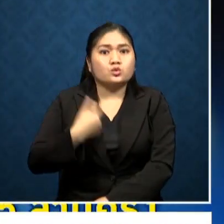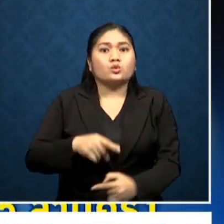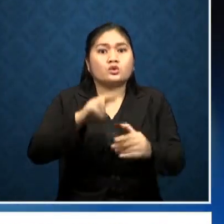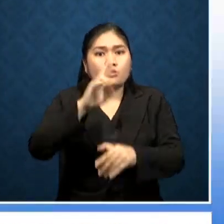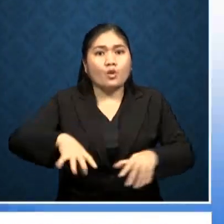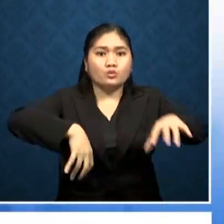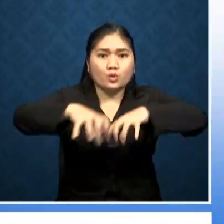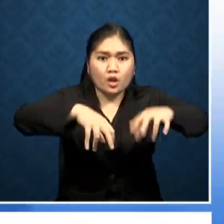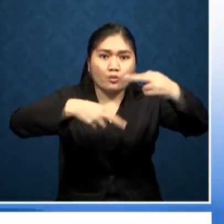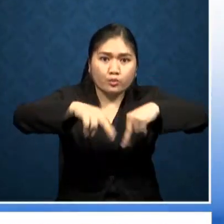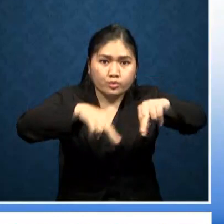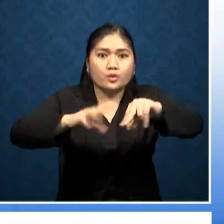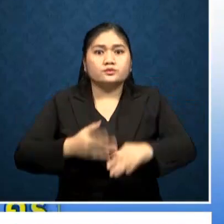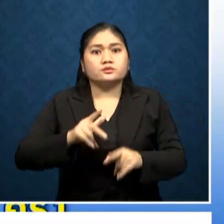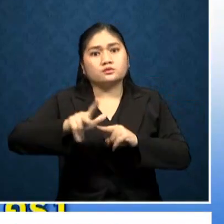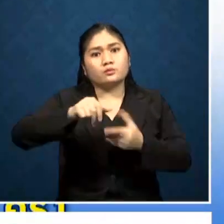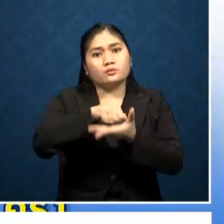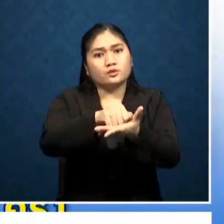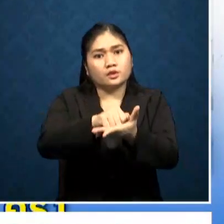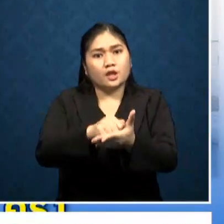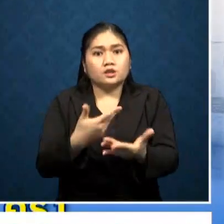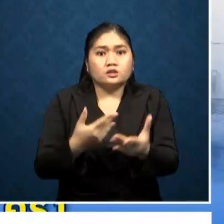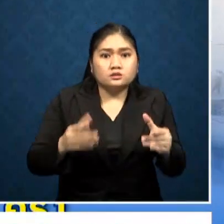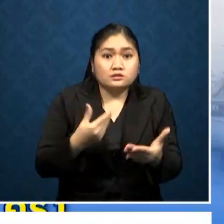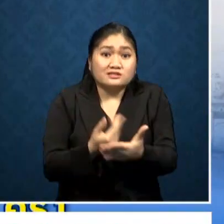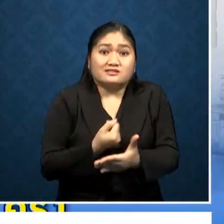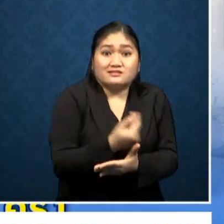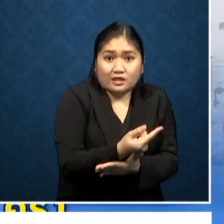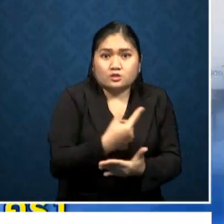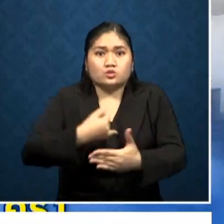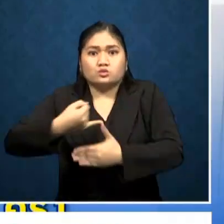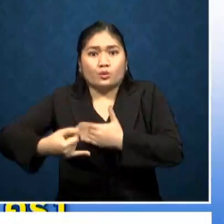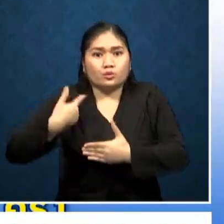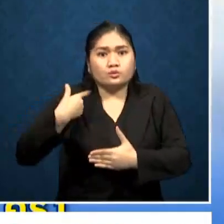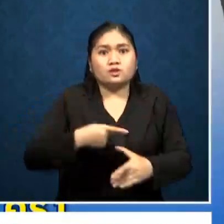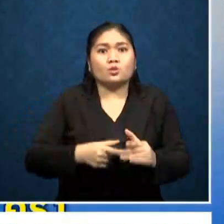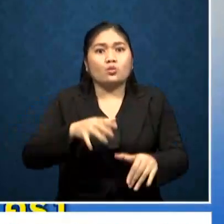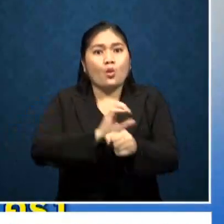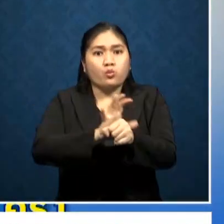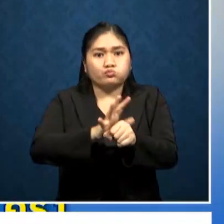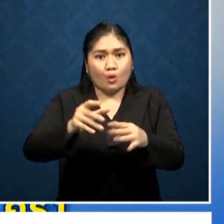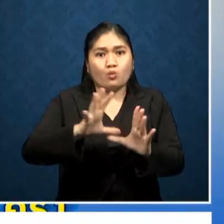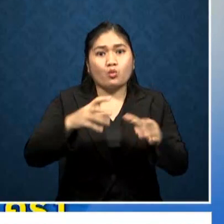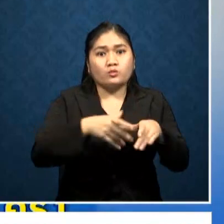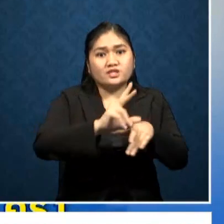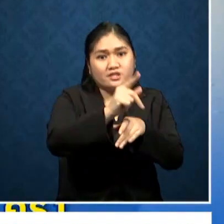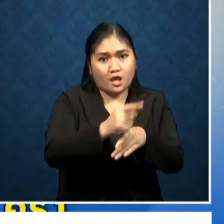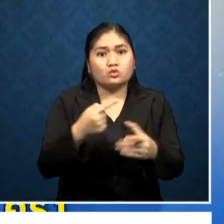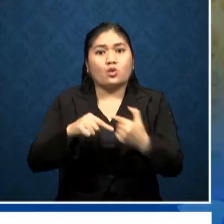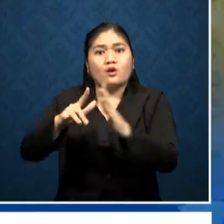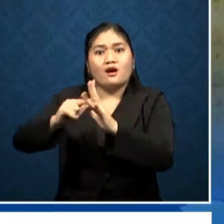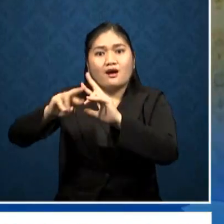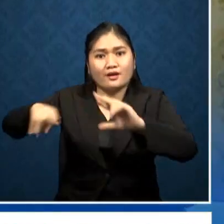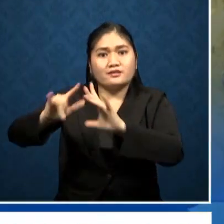ป่วยเชิงรุป 3. บริการเจอ แจก จบ ผู้ป่วยตดเช้อ COVID- รับยาที่ร้านยา